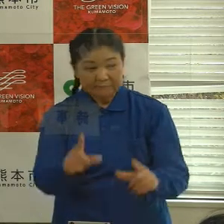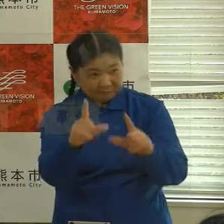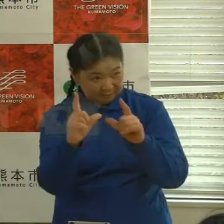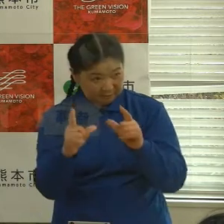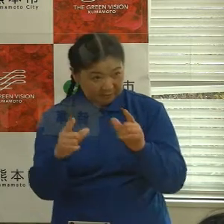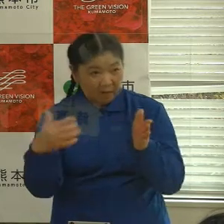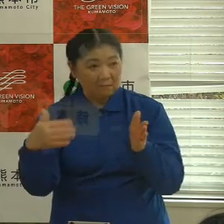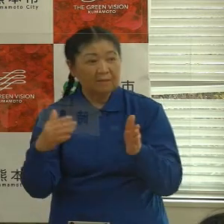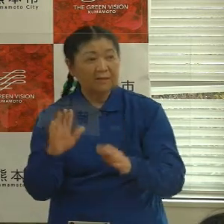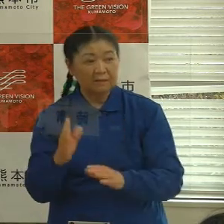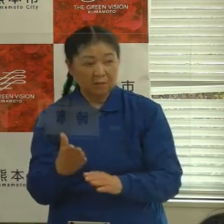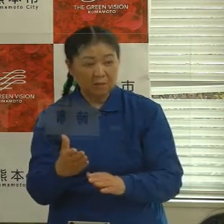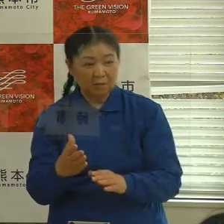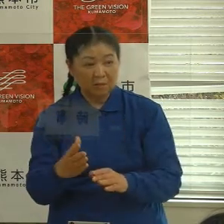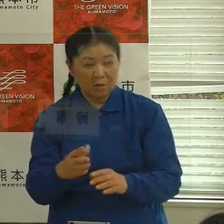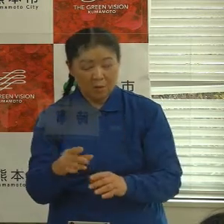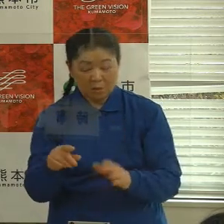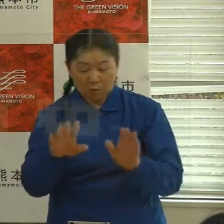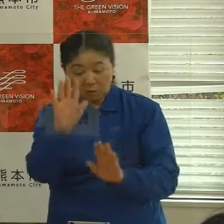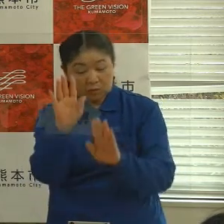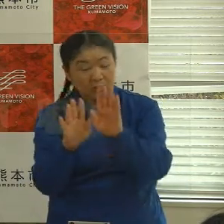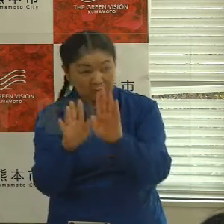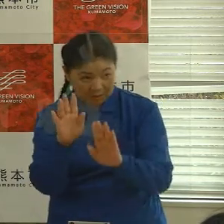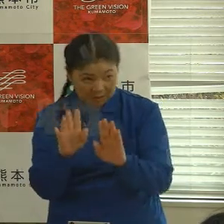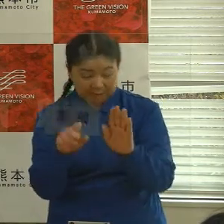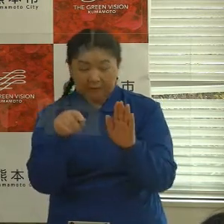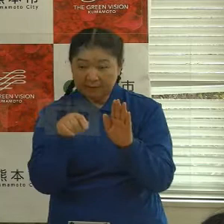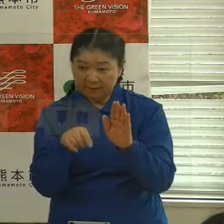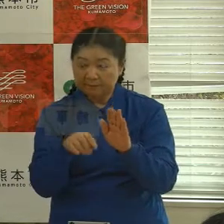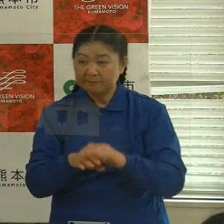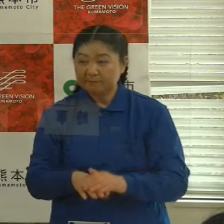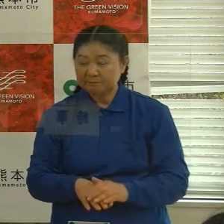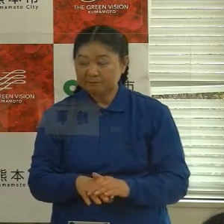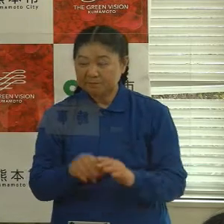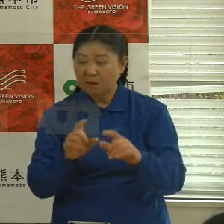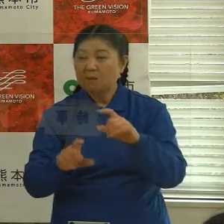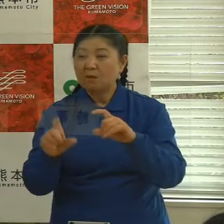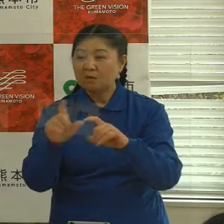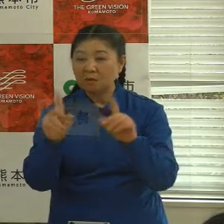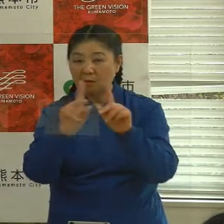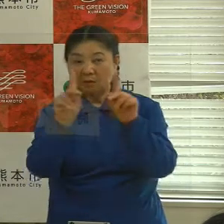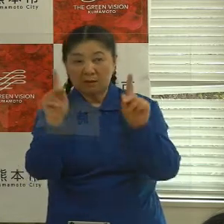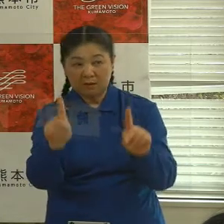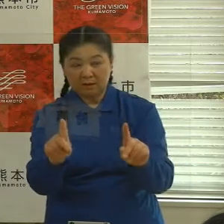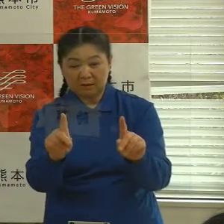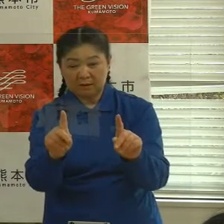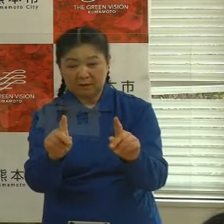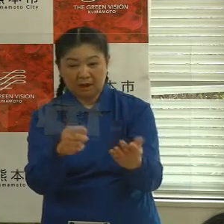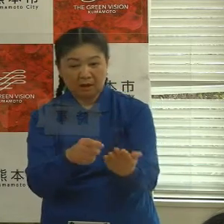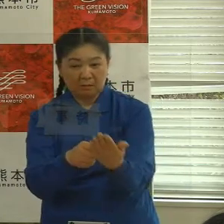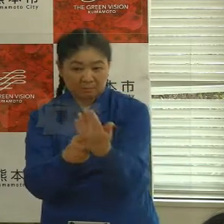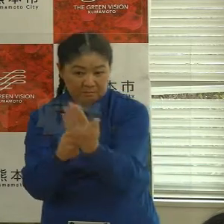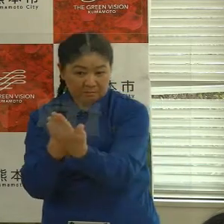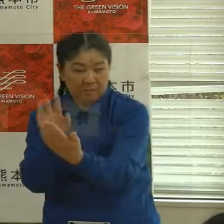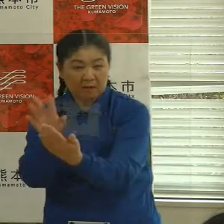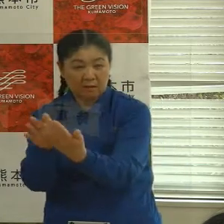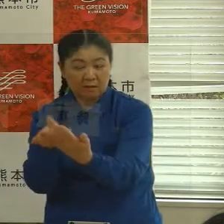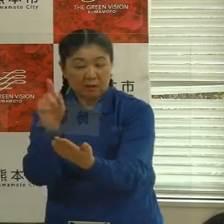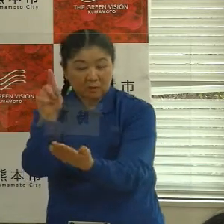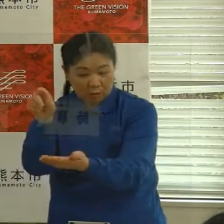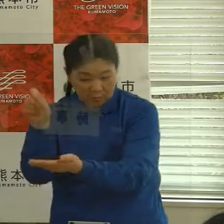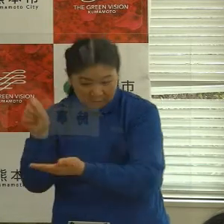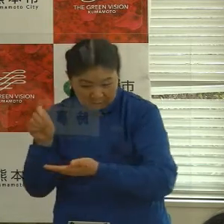ありませんが、やはりこのカンファレンスの状況であるとかでまたさらにいろいろな課題を今から出てきますので、それをまた今